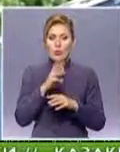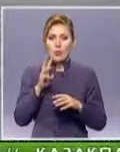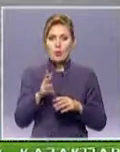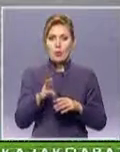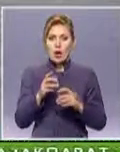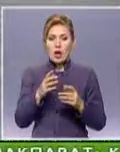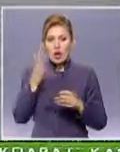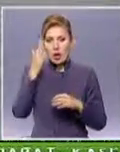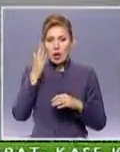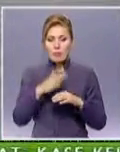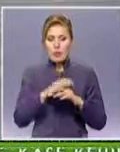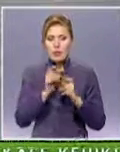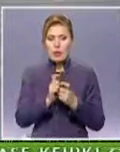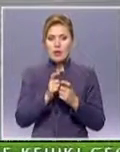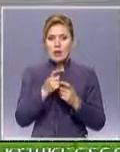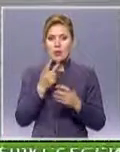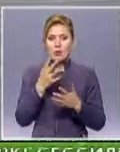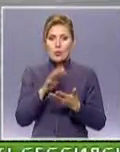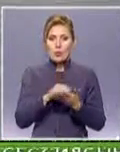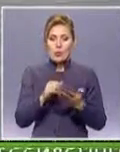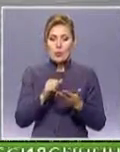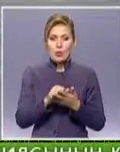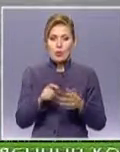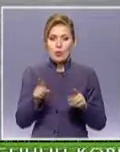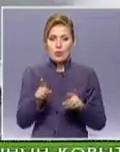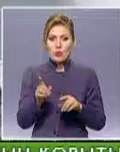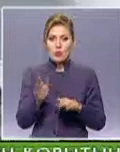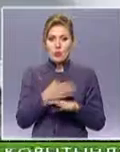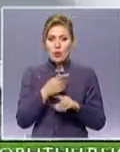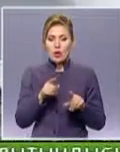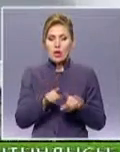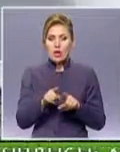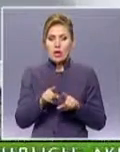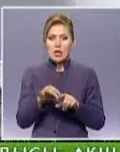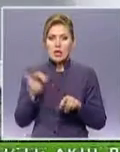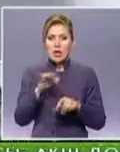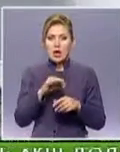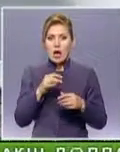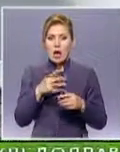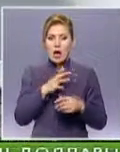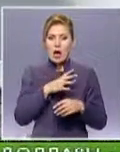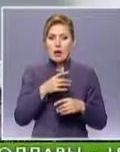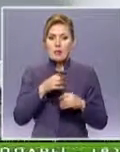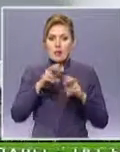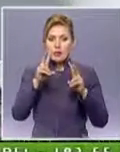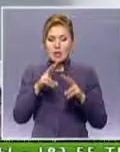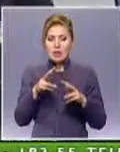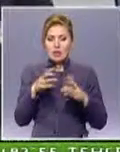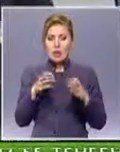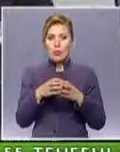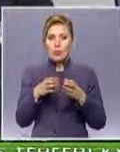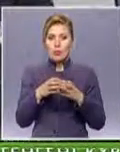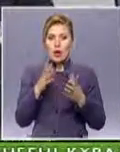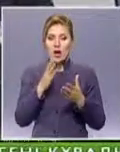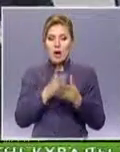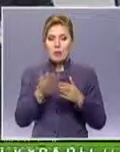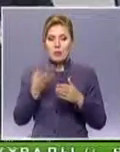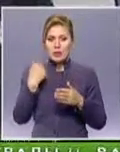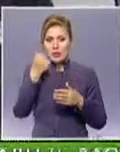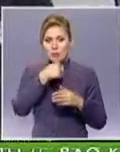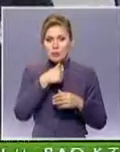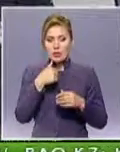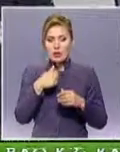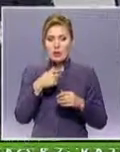жою. Айта кетейік, аталған саладан түсетін шағымдарды қарайтын әуе көлік прокуратурасында арнайы мобильді топ бар. Былтырдан бастап бүгінге